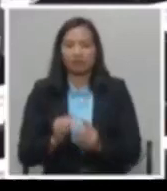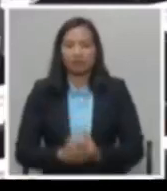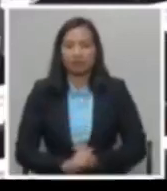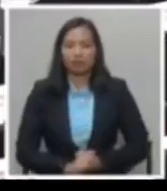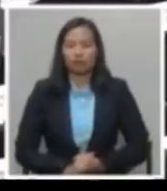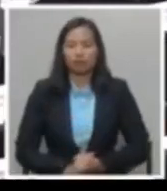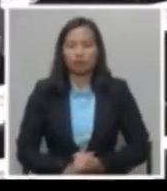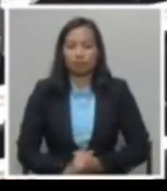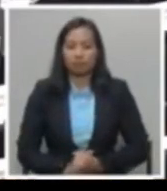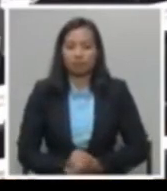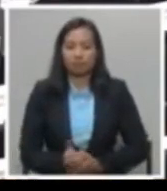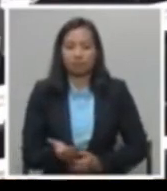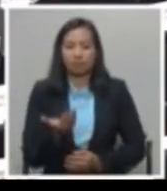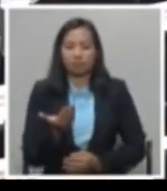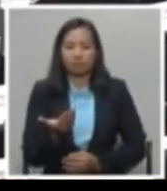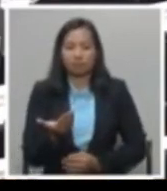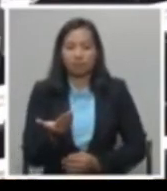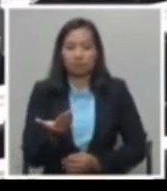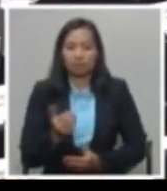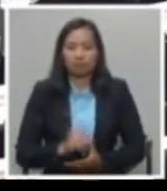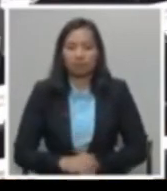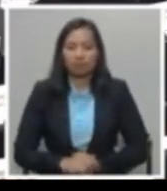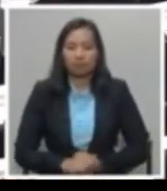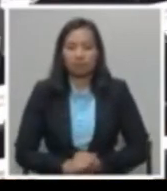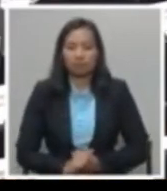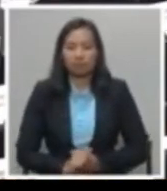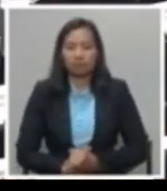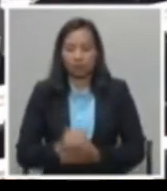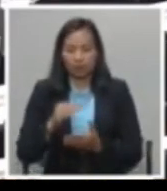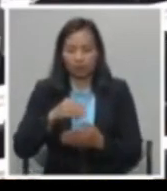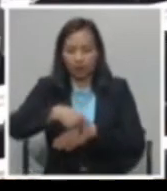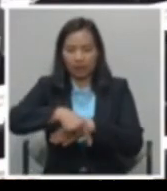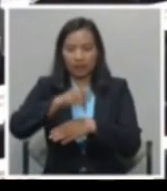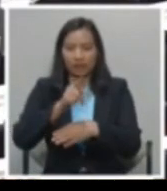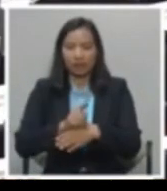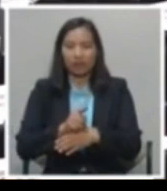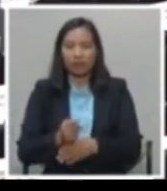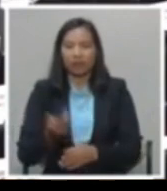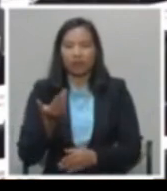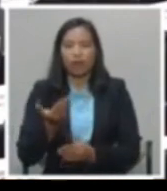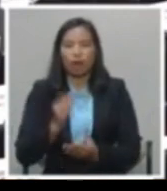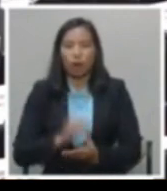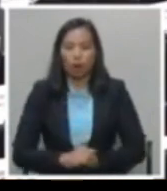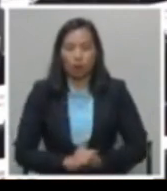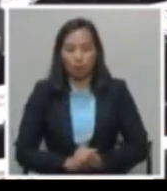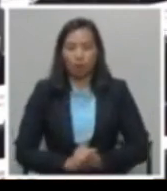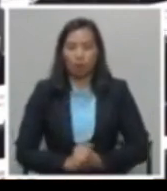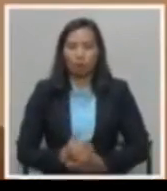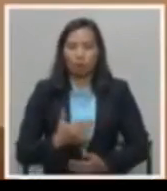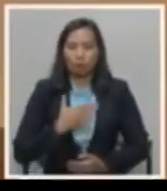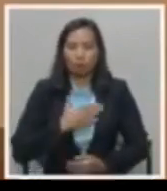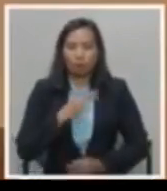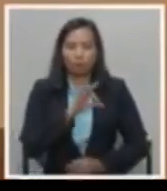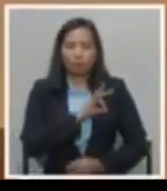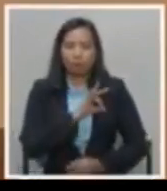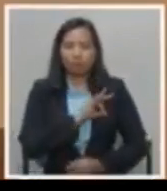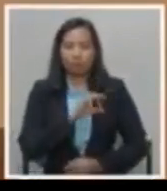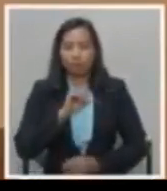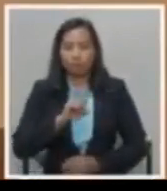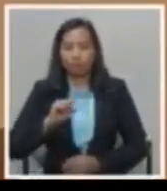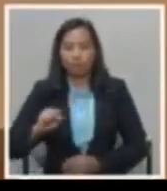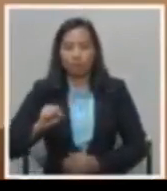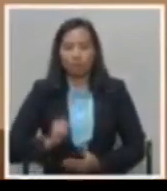ท่านครับพาดพิง ครับ ท่าน กับเรียนท่านประธานที่เคารพ พาดพิงท่านใช่ไหมครับ ครับผมก่อนจะถึงวันนี้สมาชิกสภาผู้แทนราษฎ